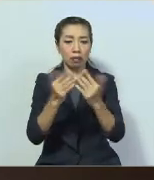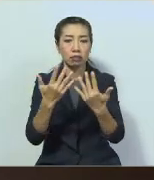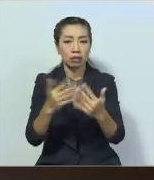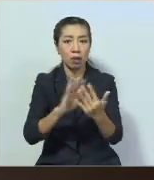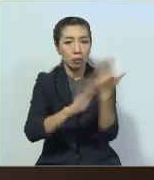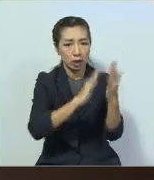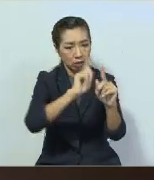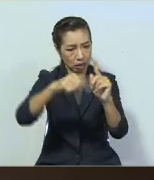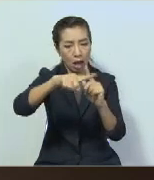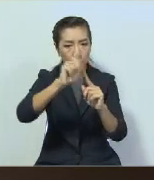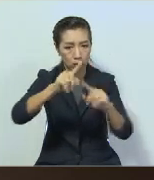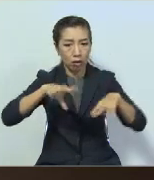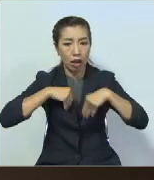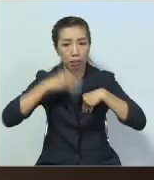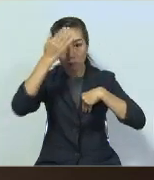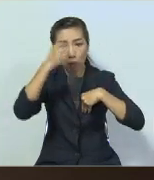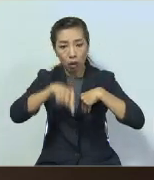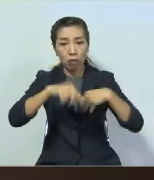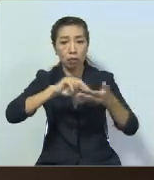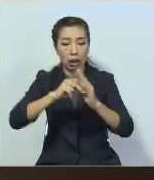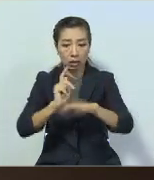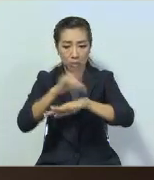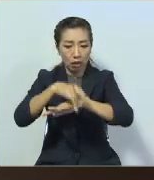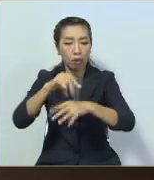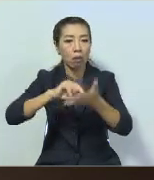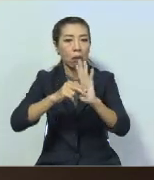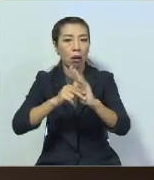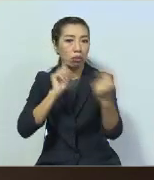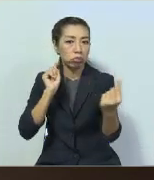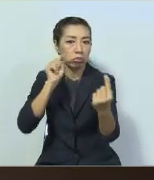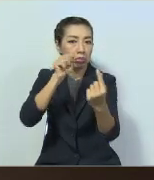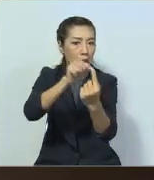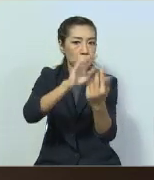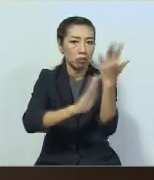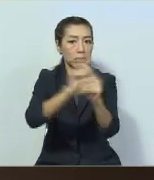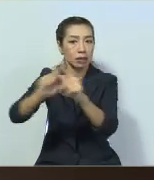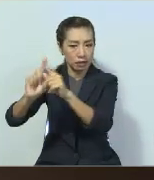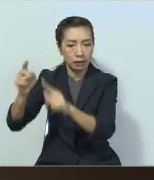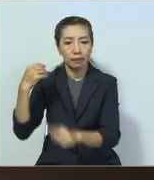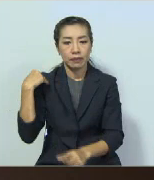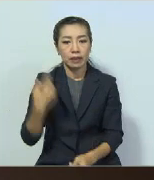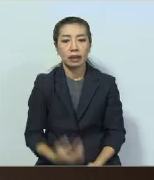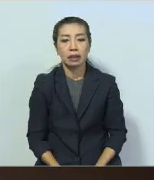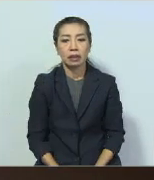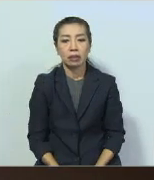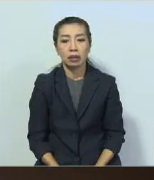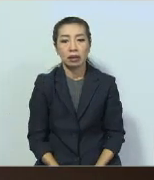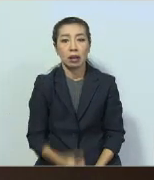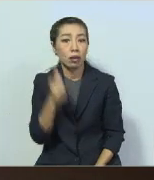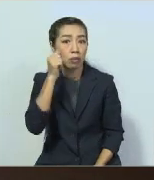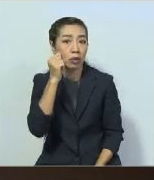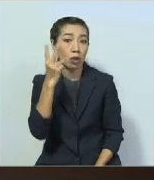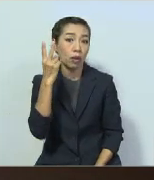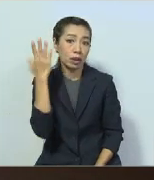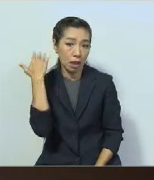ทีต่างประเทศด้วยเพราะว่าดิจิทัลมันเข้าถึงทุกฝ่ายทุกประเทศทุกเป้าหมายในส่วนประเด็นการหารือใน2วันที่ผ่านม